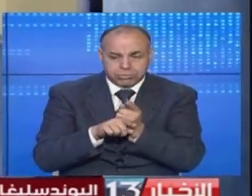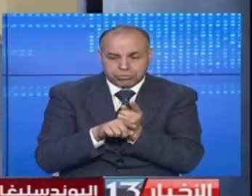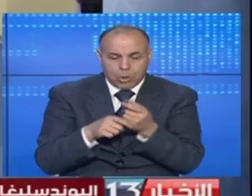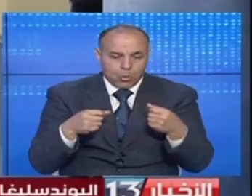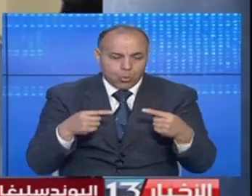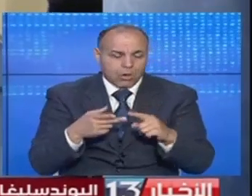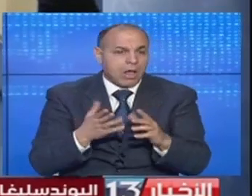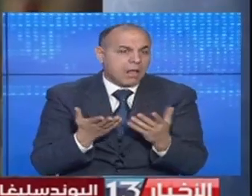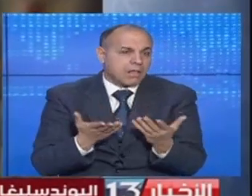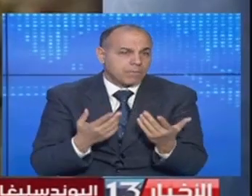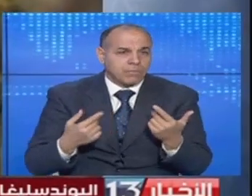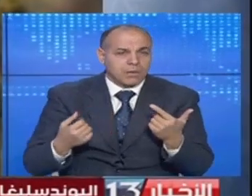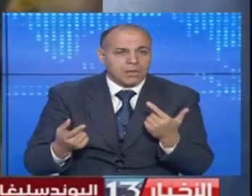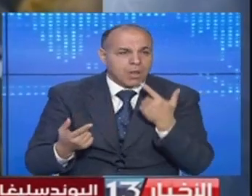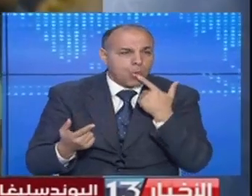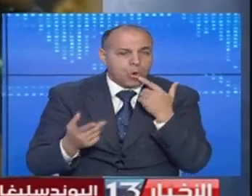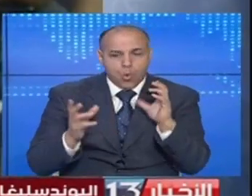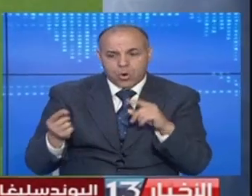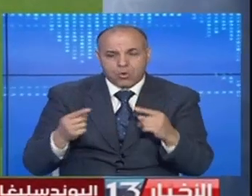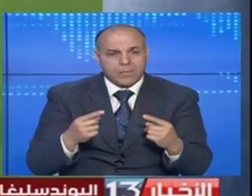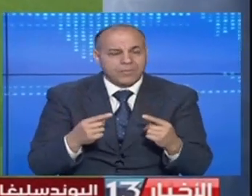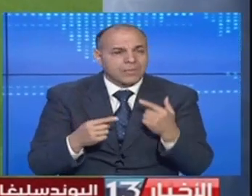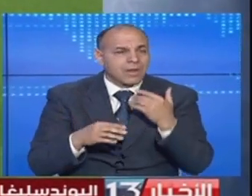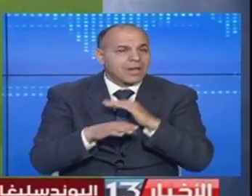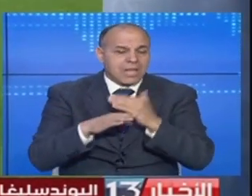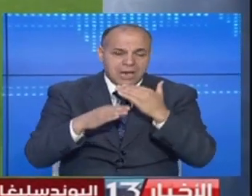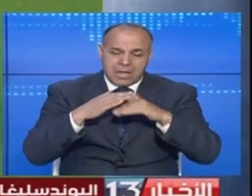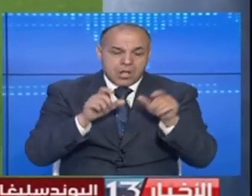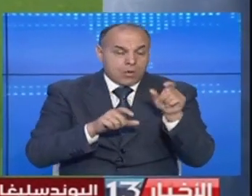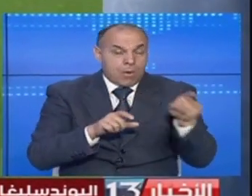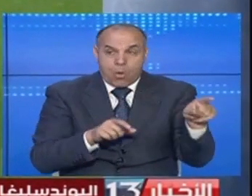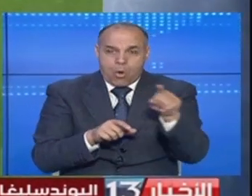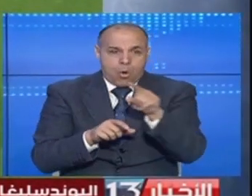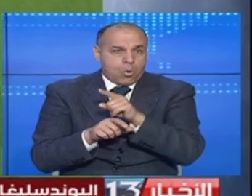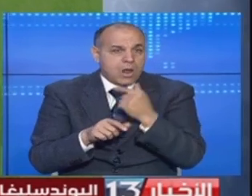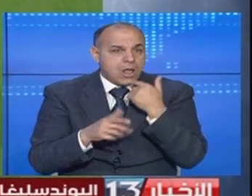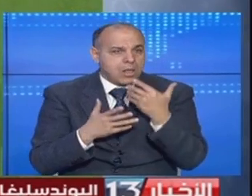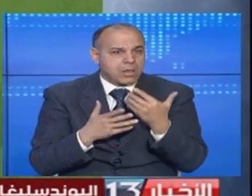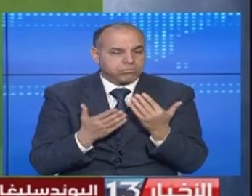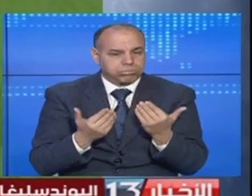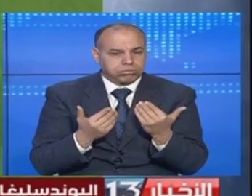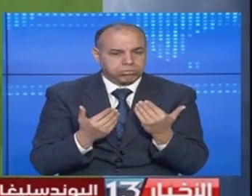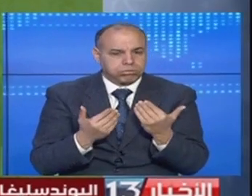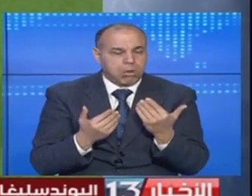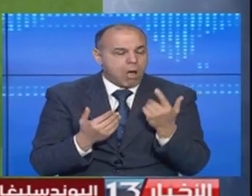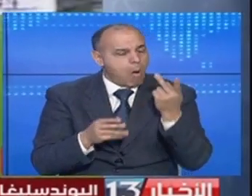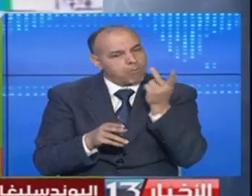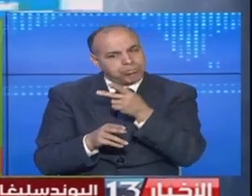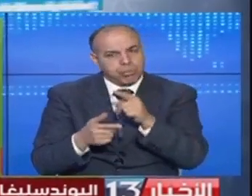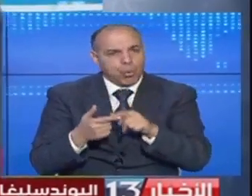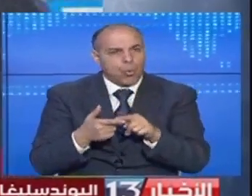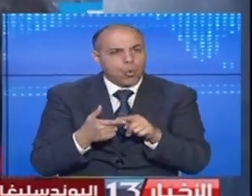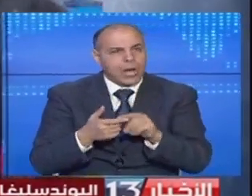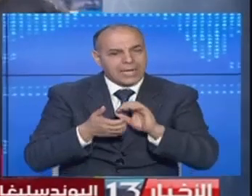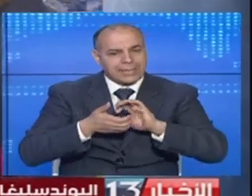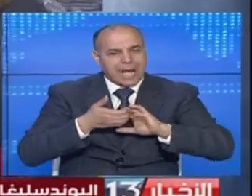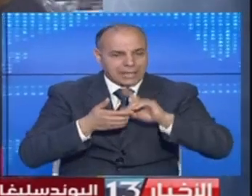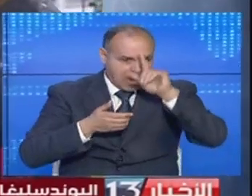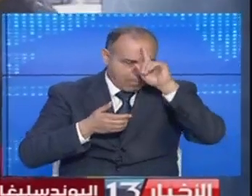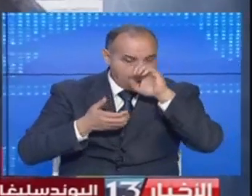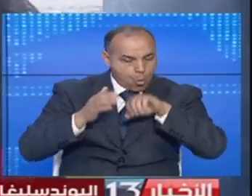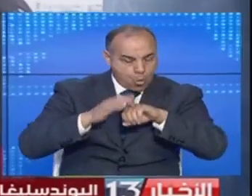شكليا في تبادل بوتين الكره في رساله واضحه للجماهير ستكون بانتظارها قراره صارمه من قبل الاتحاد الالماني